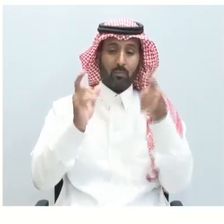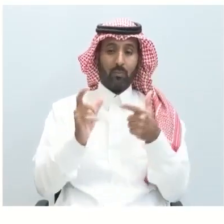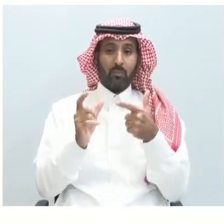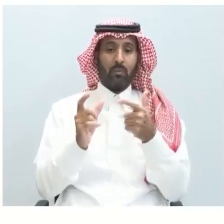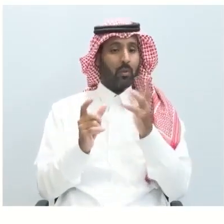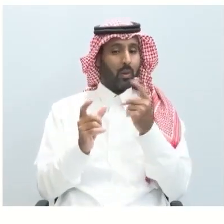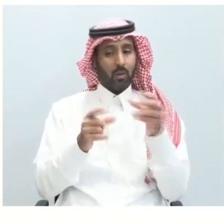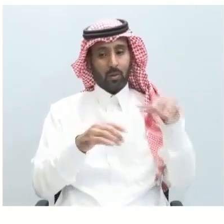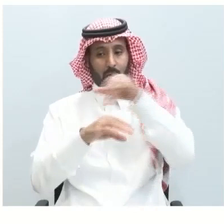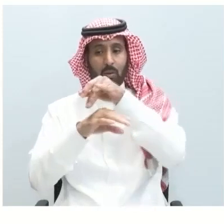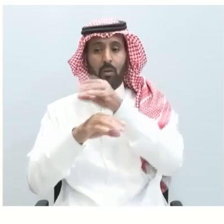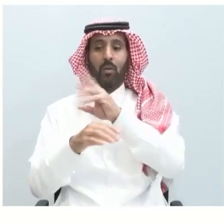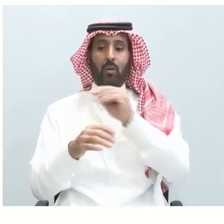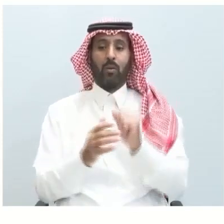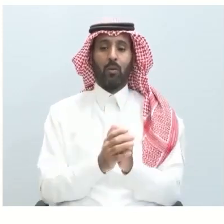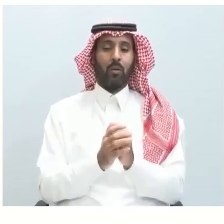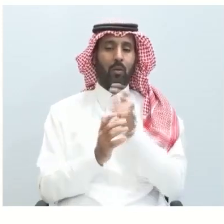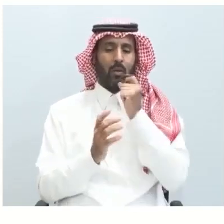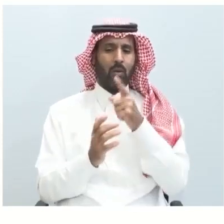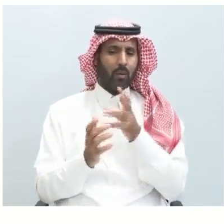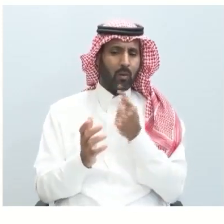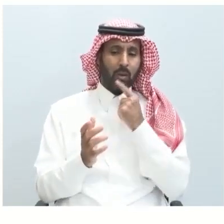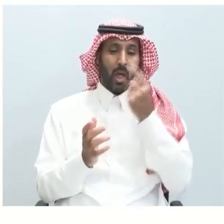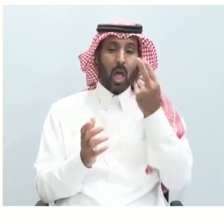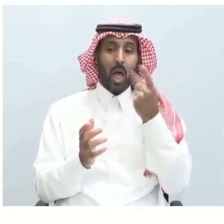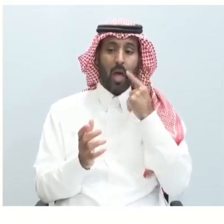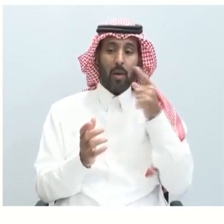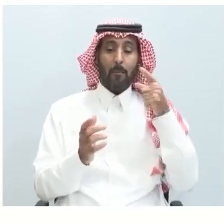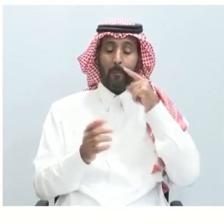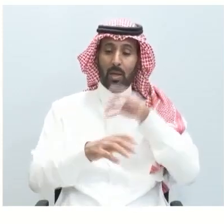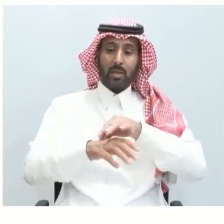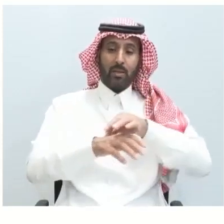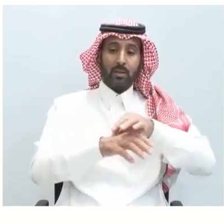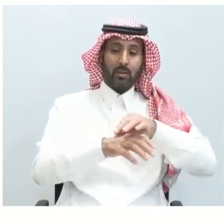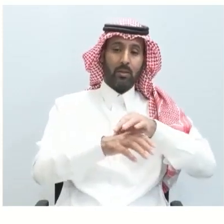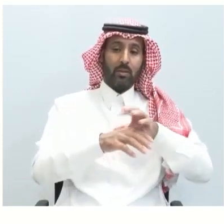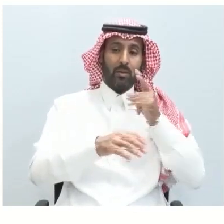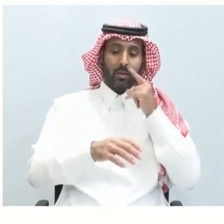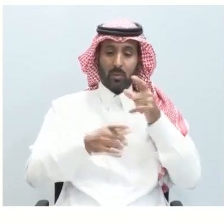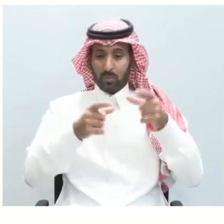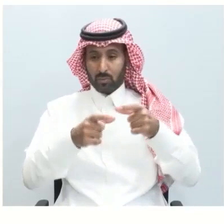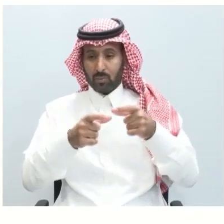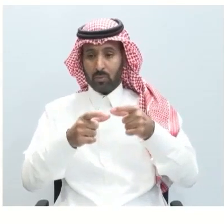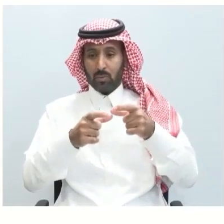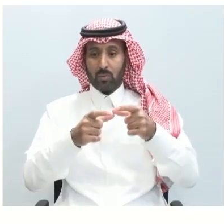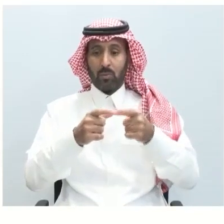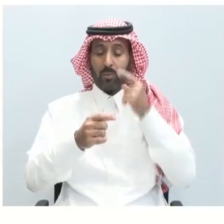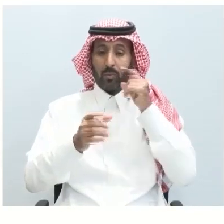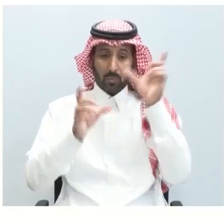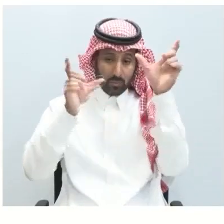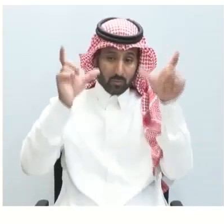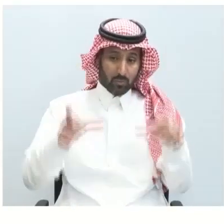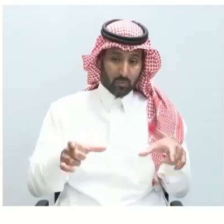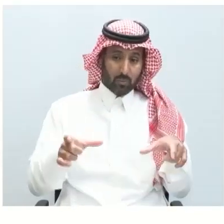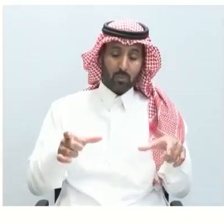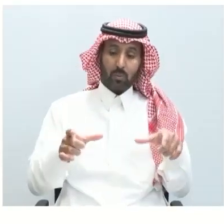الثاني والعكس افترض ان عدد معين من الاشخاص محصورين في مبنيين